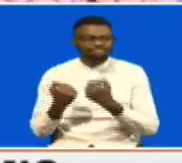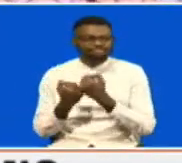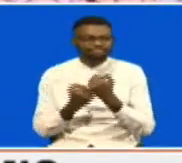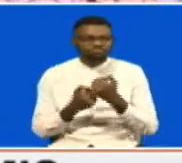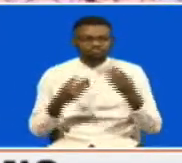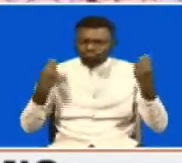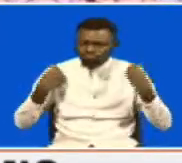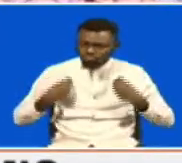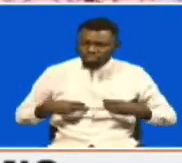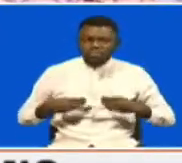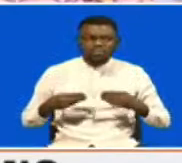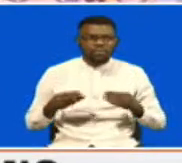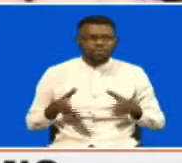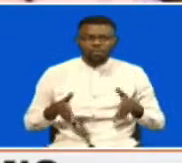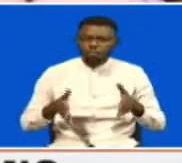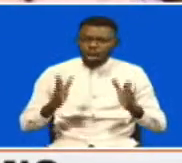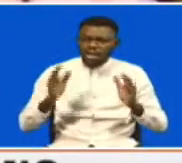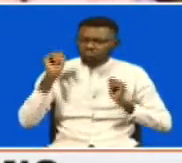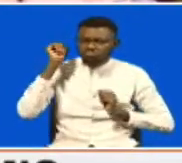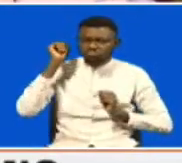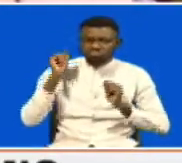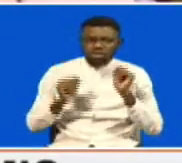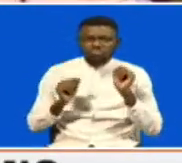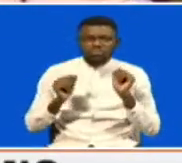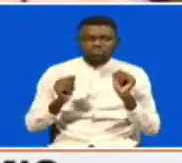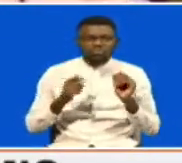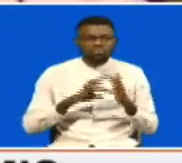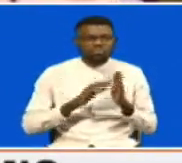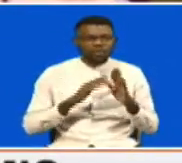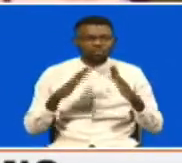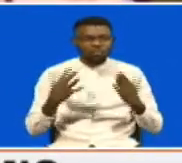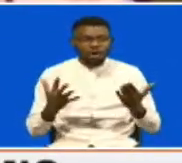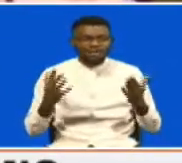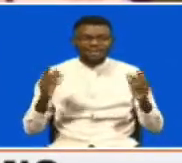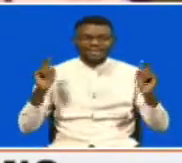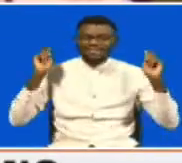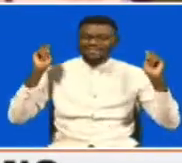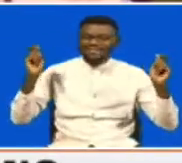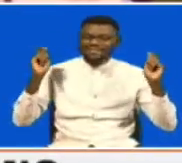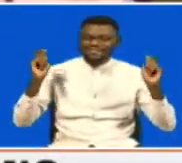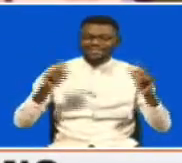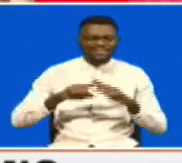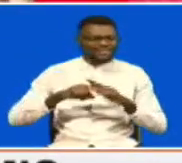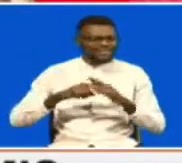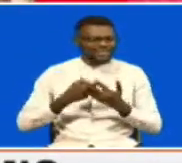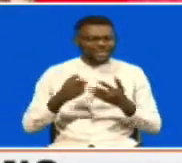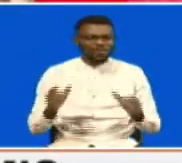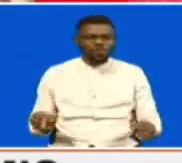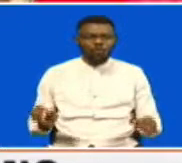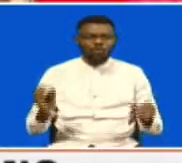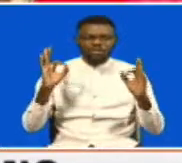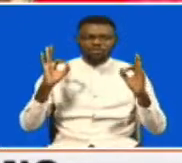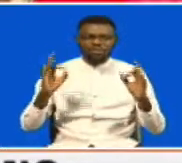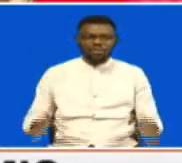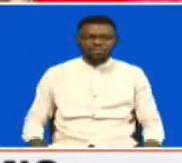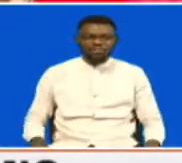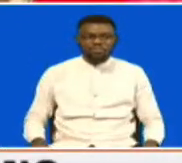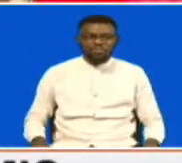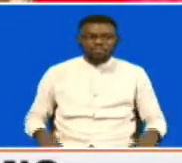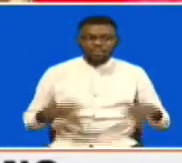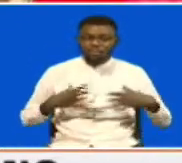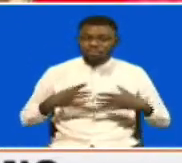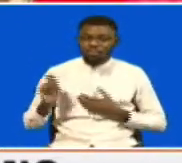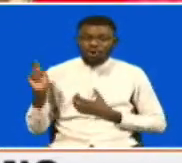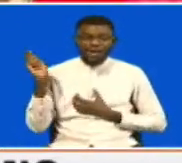haya yanayofanana na ya kijeshi, labda kuashiria kuwa maandamano yalikuwa yanaanza kunoga. Kwa Kenya